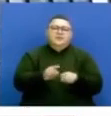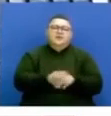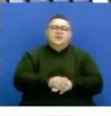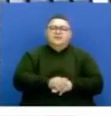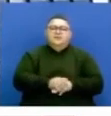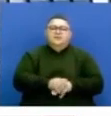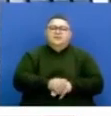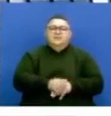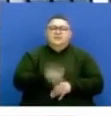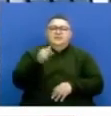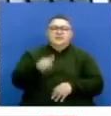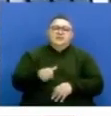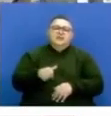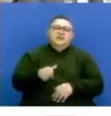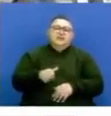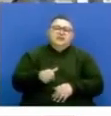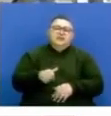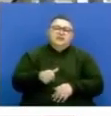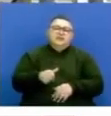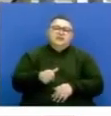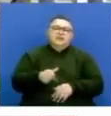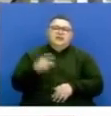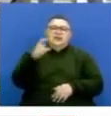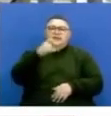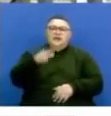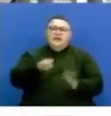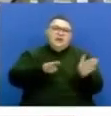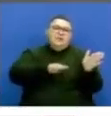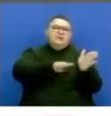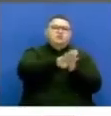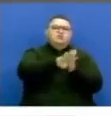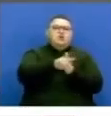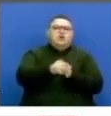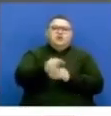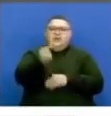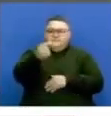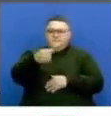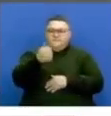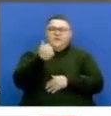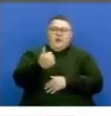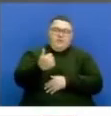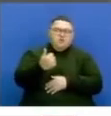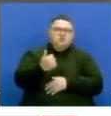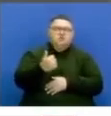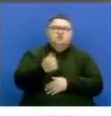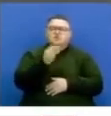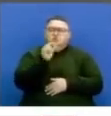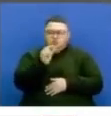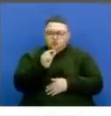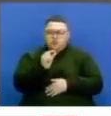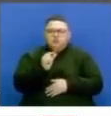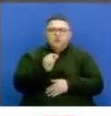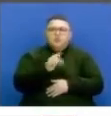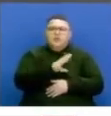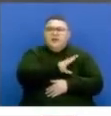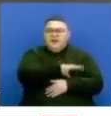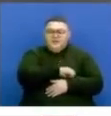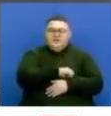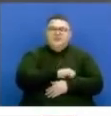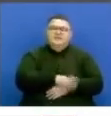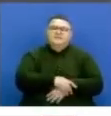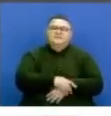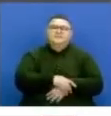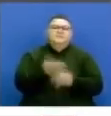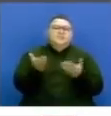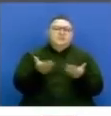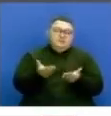ini adalah merupakan salah satu langkah kemajuan yang cukup bagus, cukup baik bagi Palestina, di mana